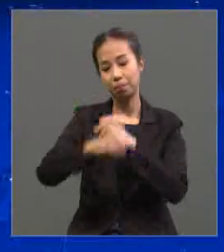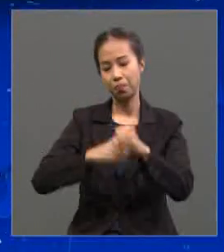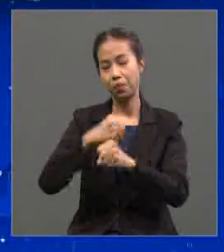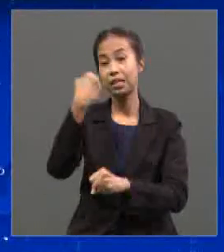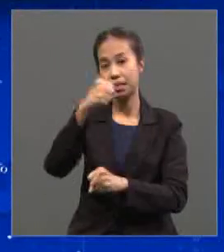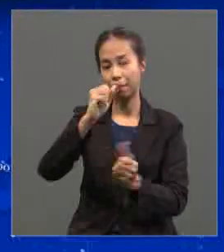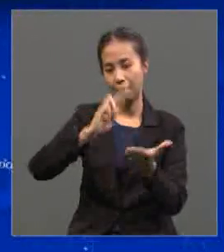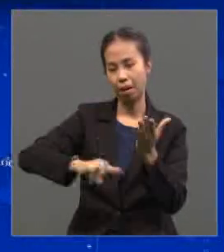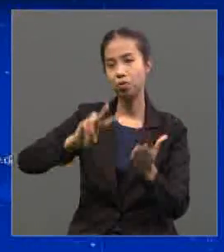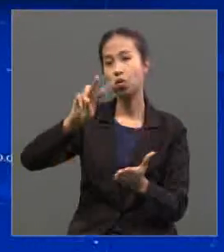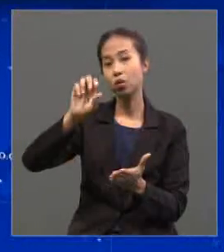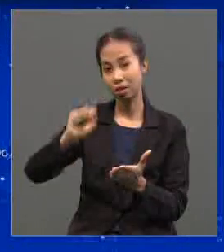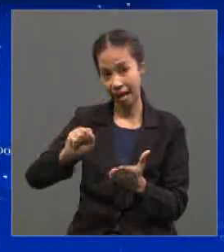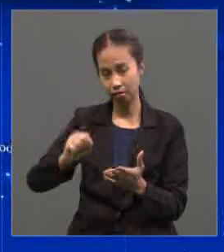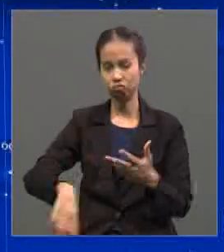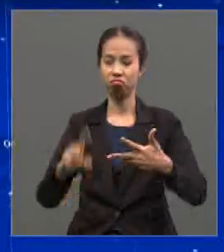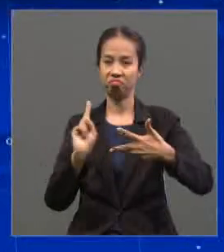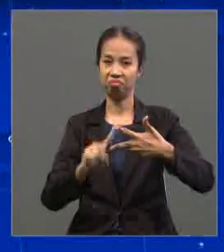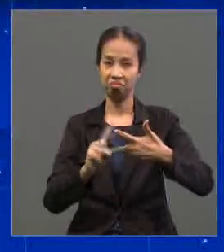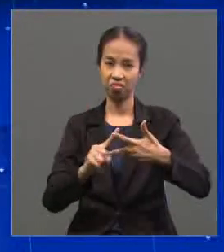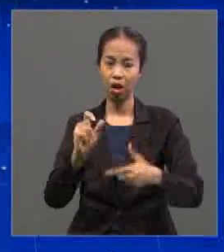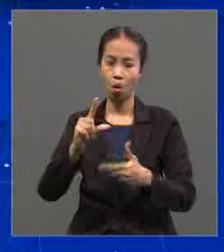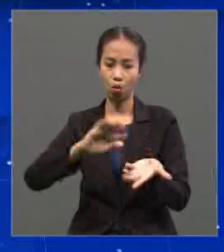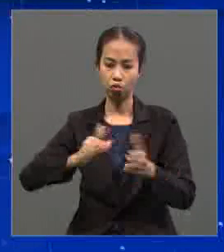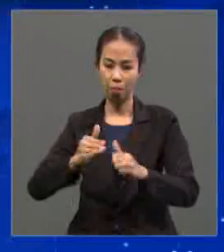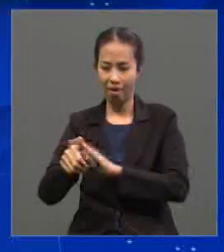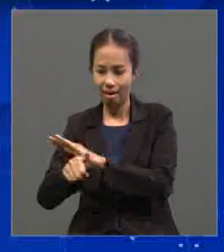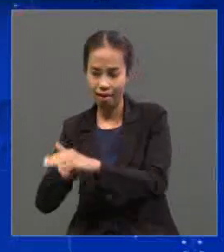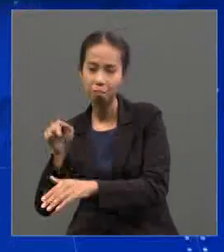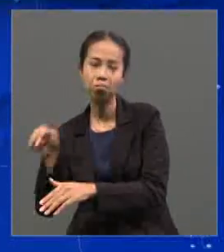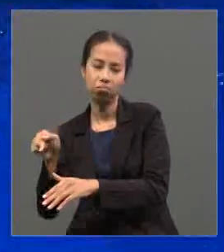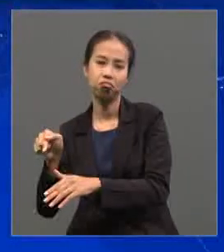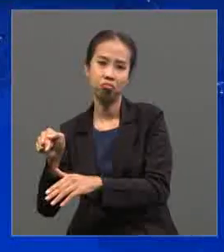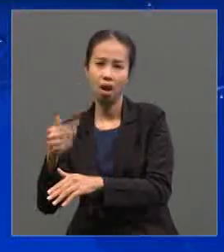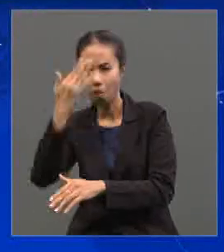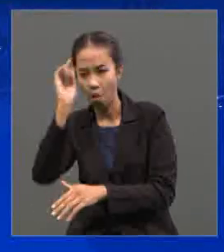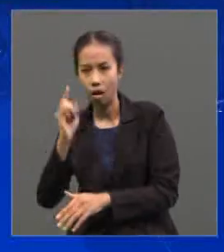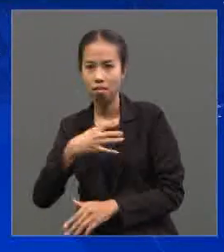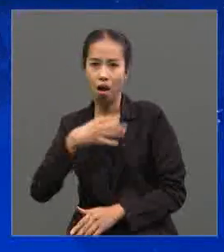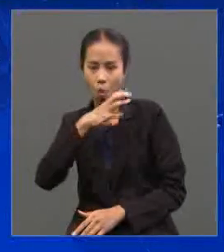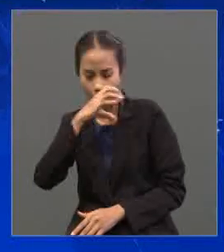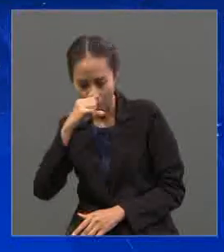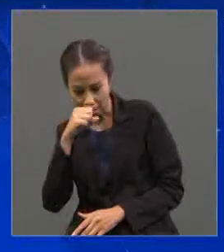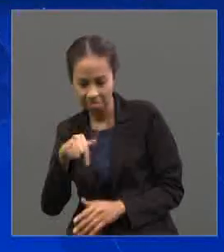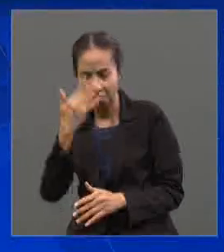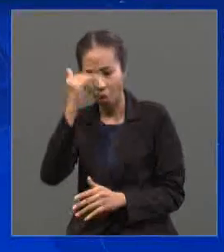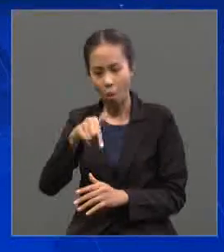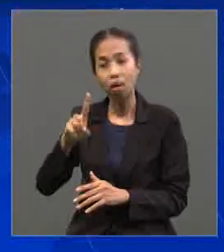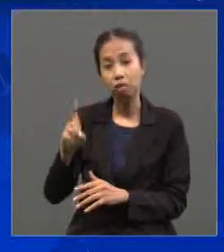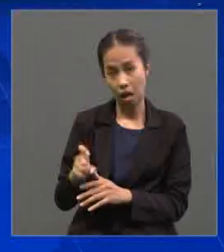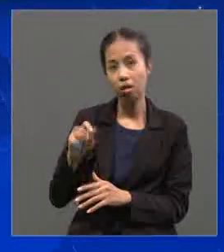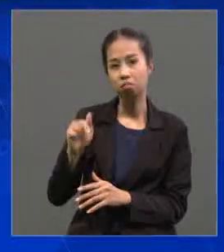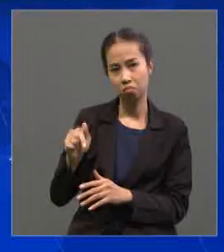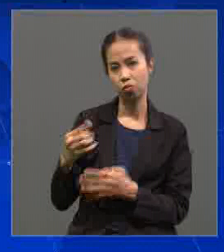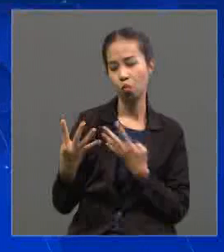ไม่เกิน 200,000 บาทซ่อนเร้นย้ายหรือทำลายศพหรือส่วนของศพเพื่อปิดบังการเกิดการตายหรือเหตุแห่งการ